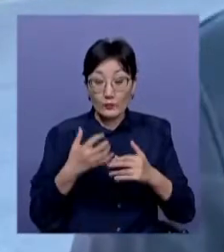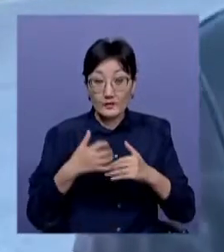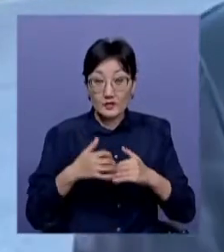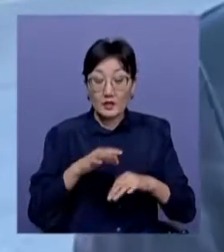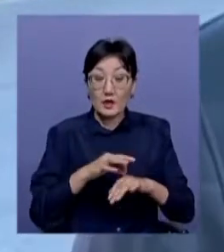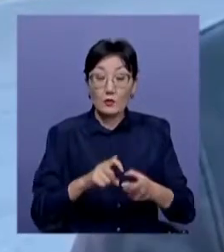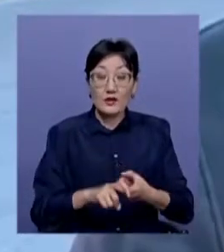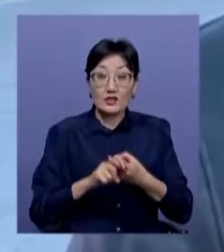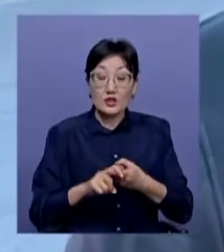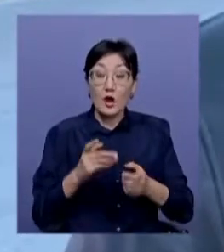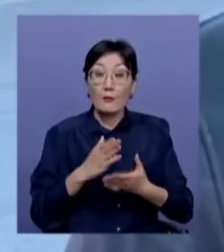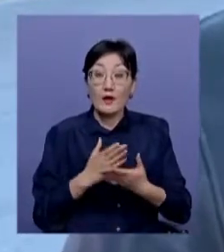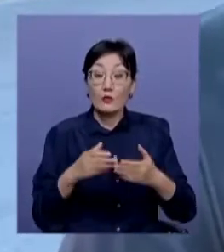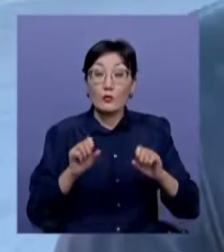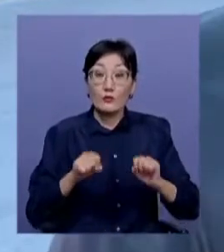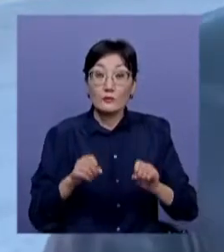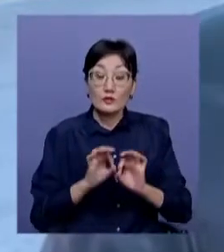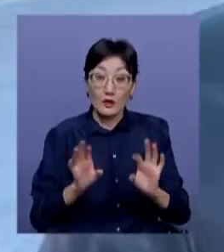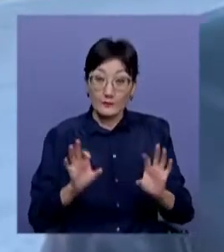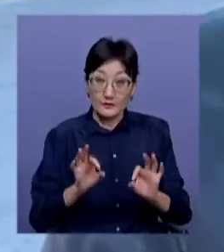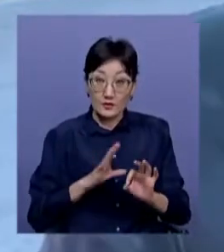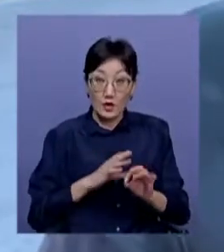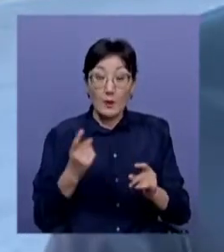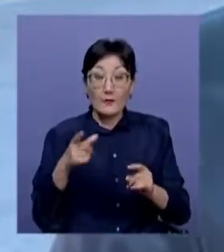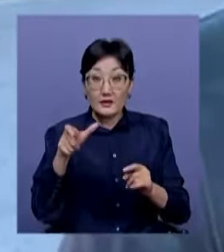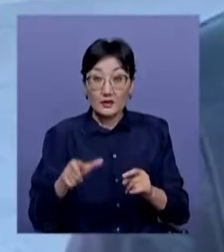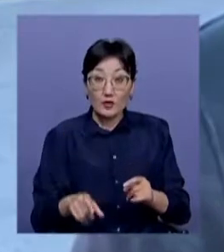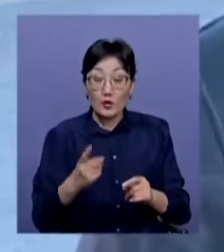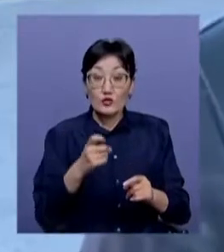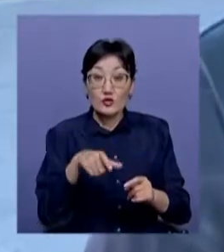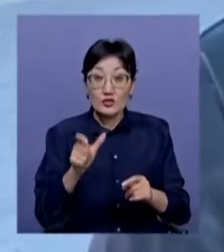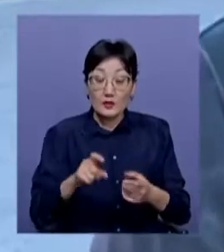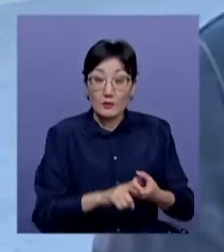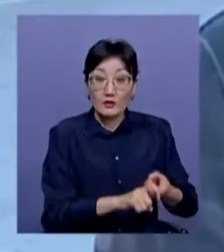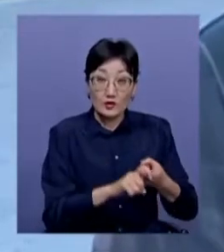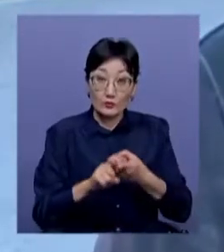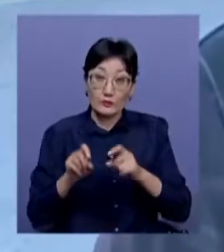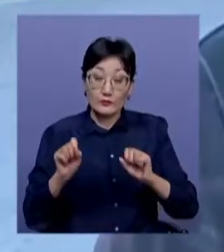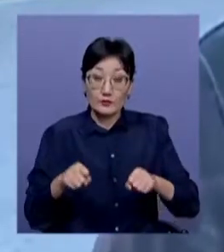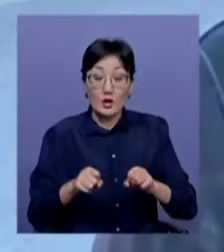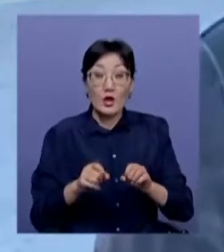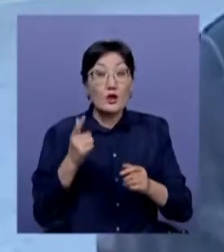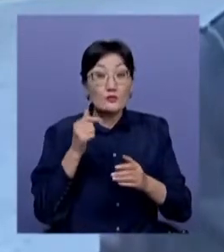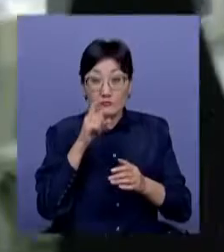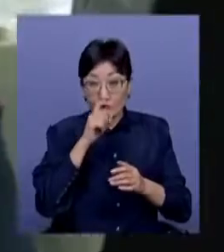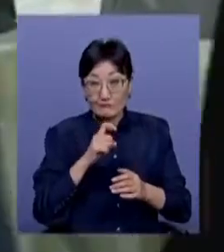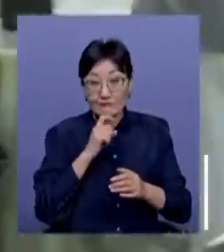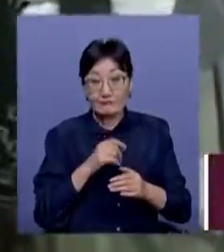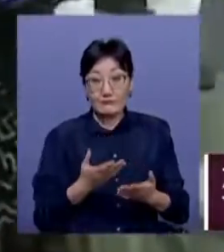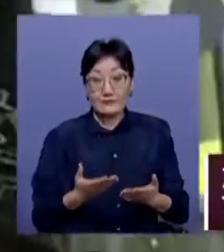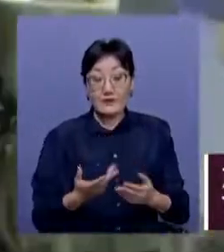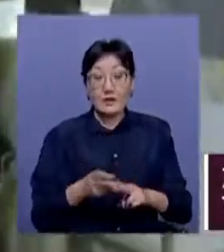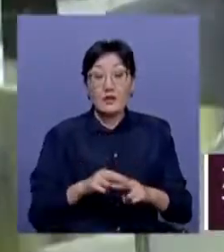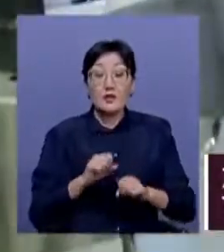ауру жұқтырғандардың бар болуы мүмкін екенін түсіндірдік. Бір адам жүздеген адамға вирус жұқтыруы мүмкін. Түсінгісі келмейді.